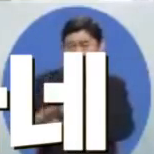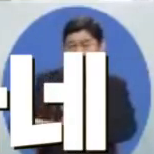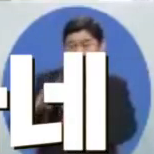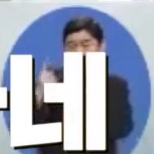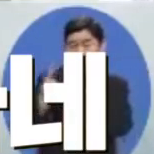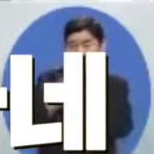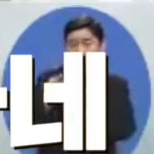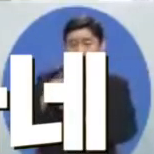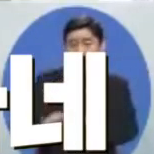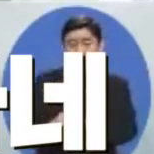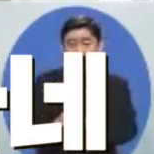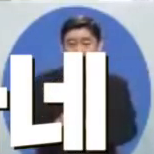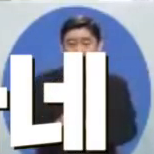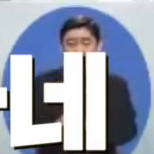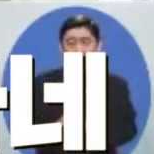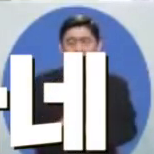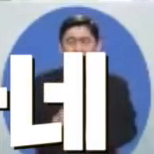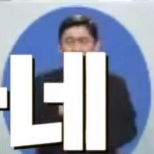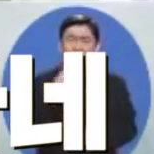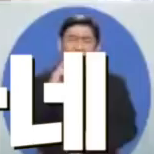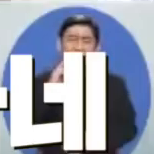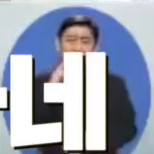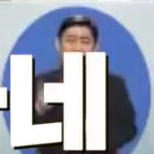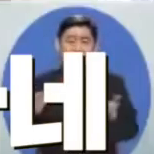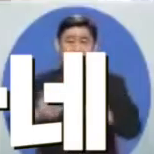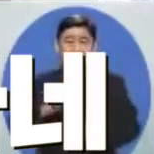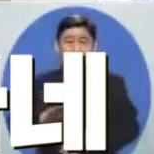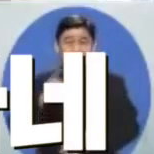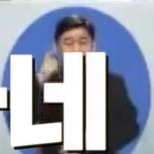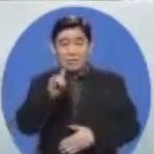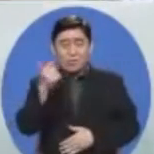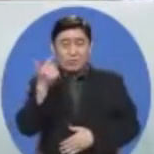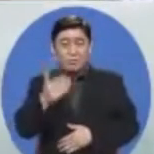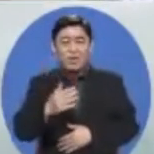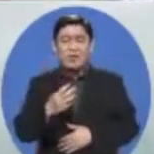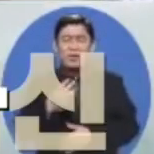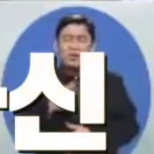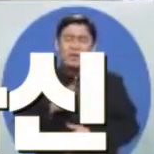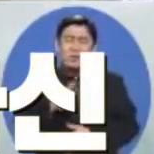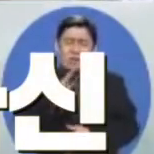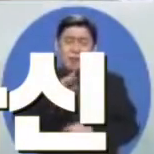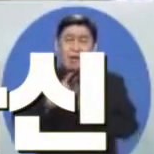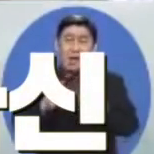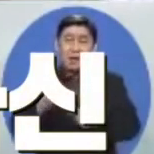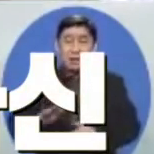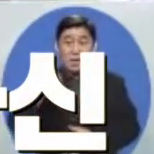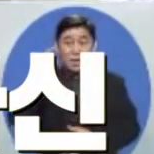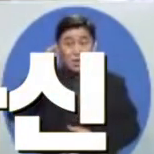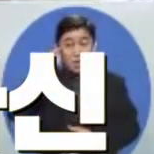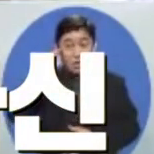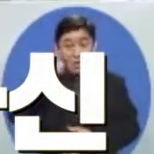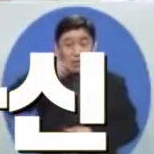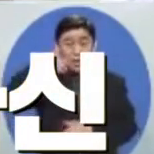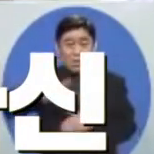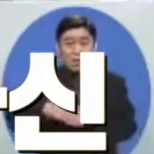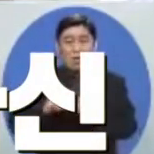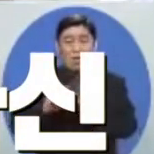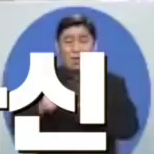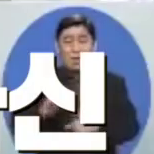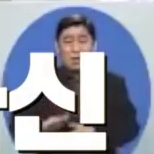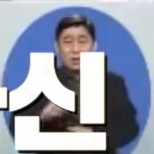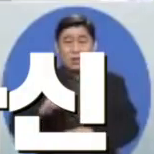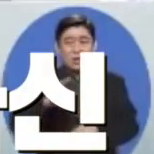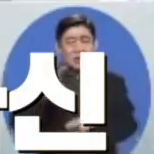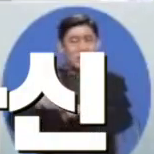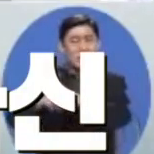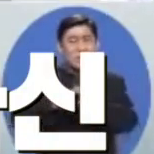그런데 이건 정말 해도 해도 너무한 일이라고 생각합니다. 정말 이것은 아니라고 생각합니다. 나는 이 선거가 아니라고 생각해요. 내 이